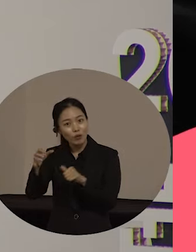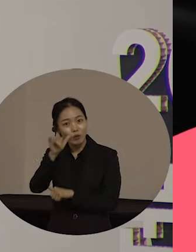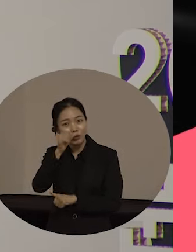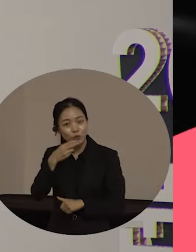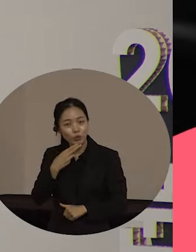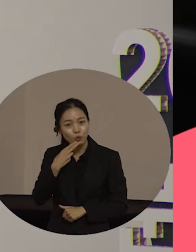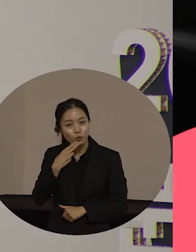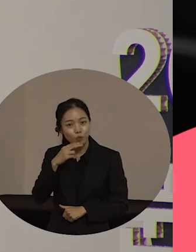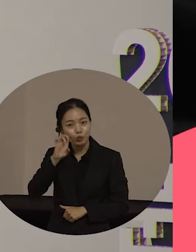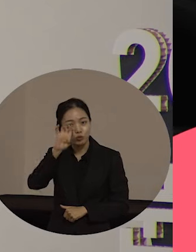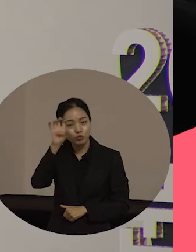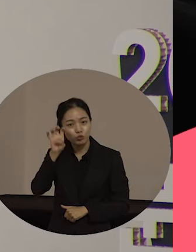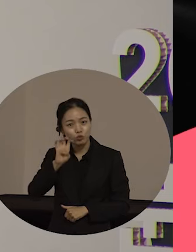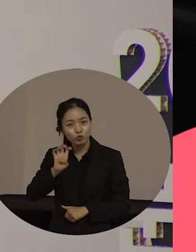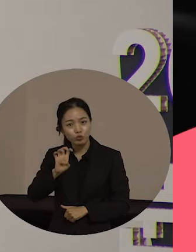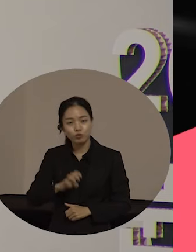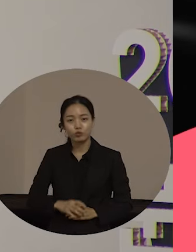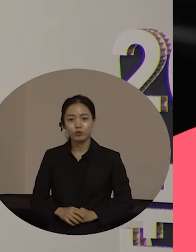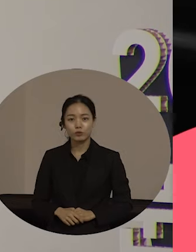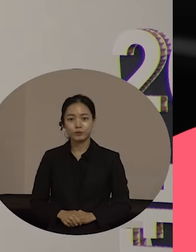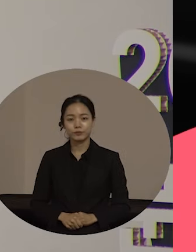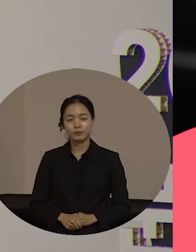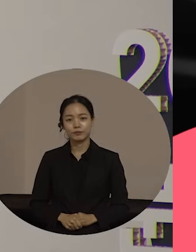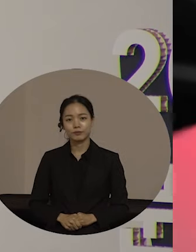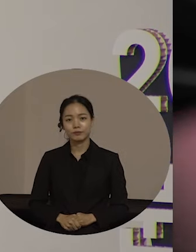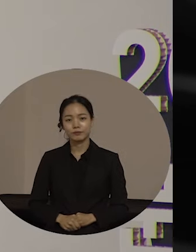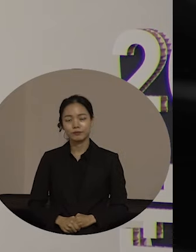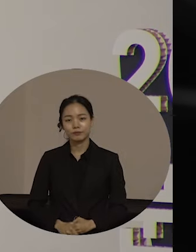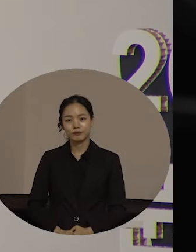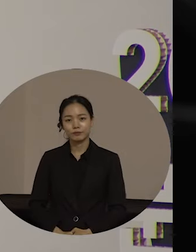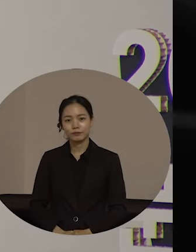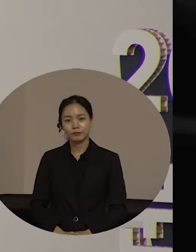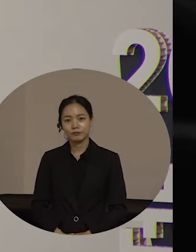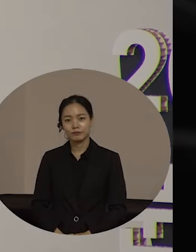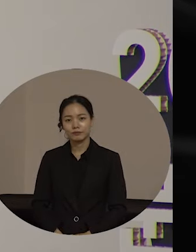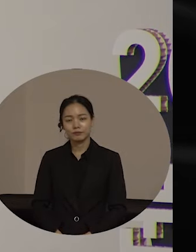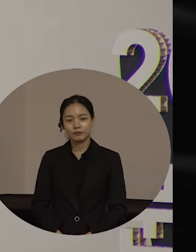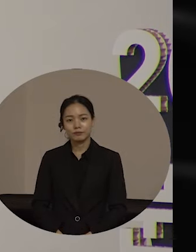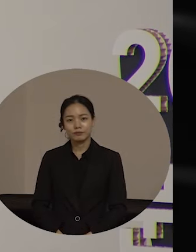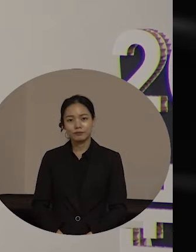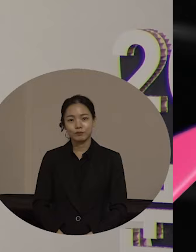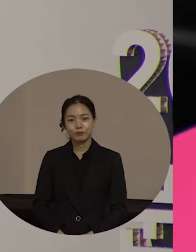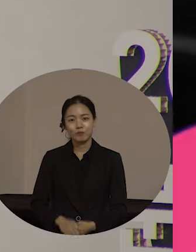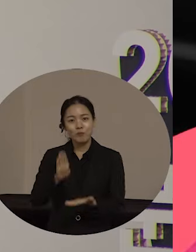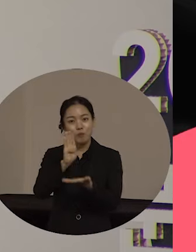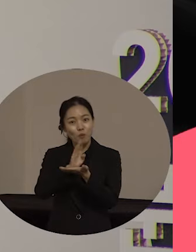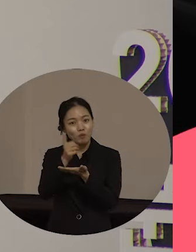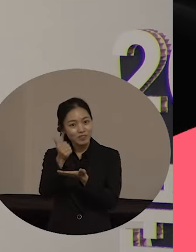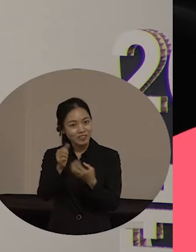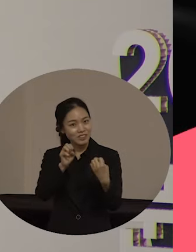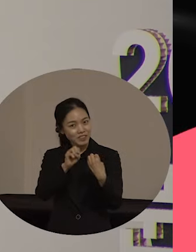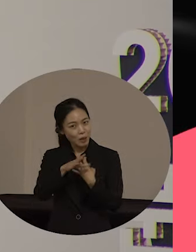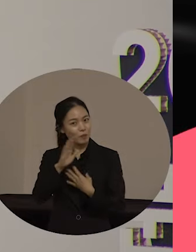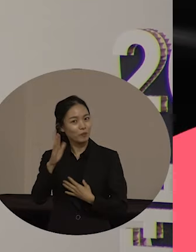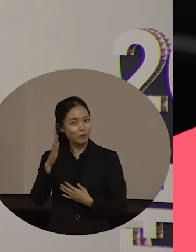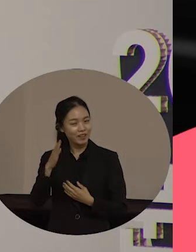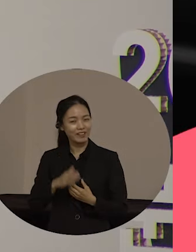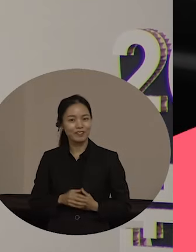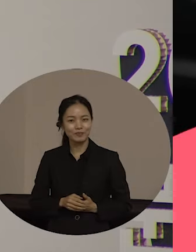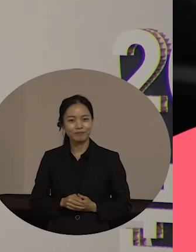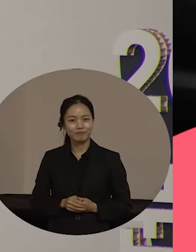대해서 그 우리 같은 경우도 사실은 그 있기 때문에 그 이건 뭐 본부장님도 대답을 해주셔도 되고